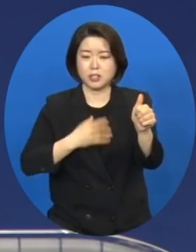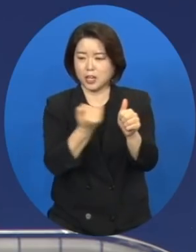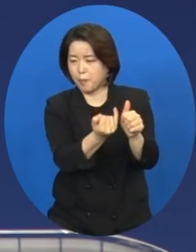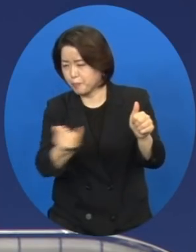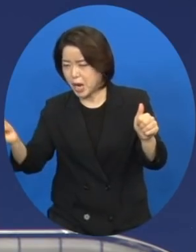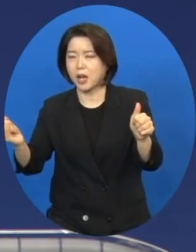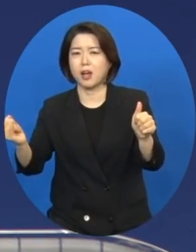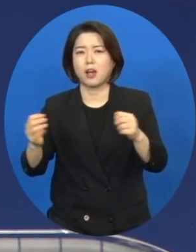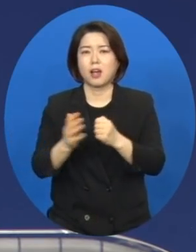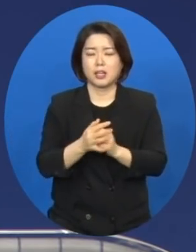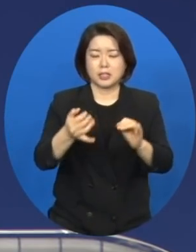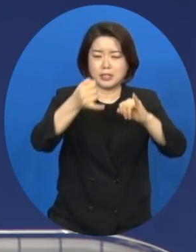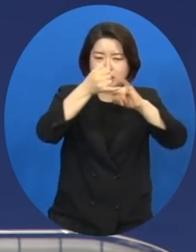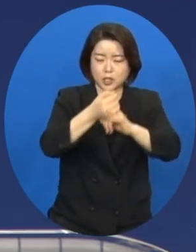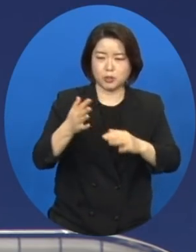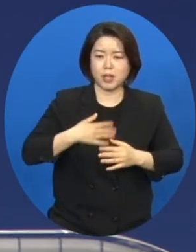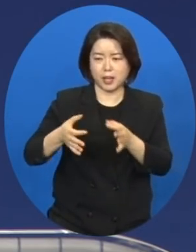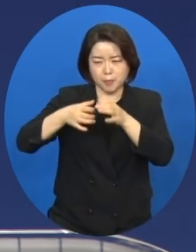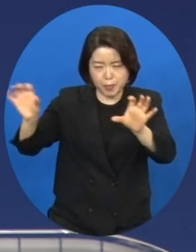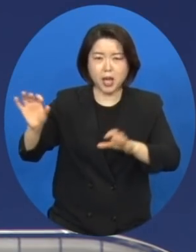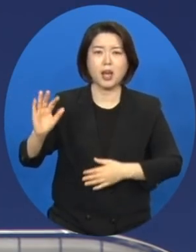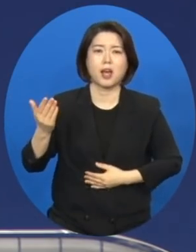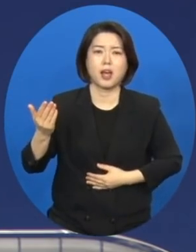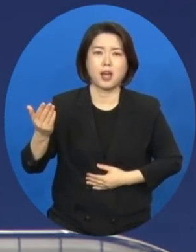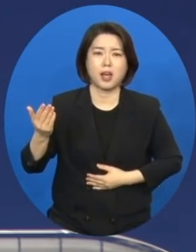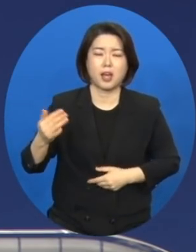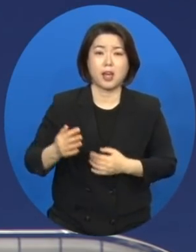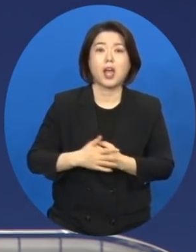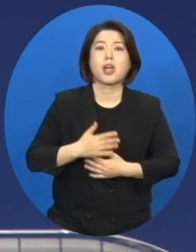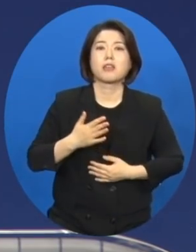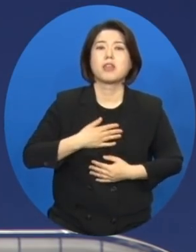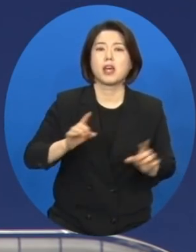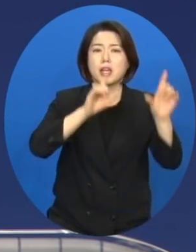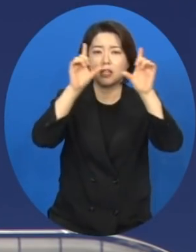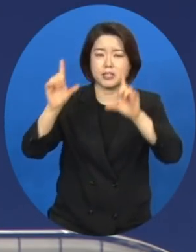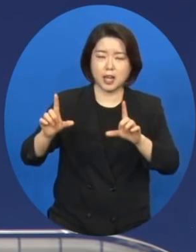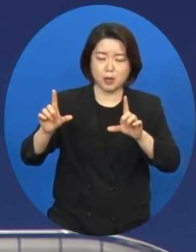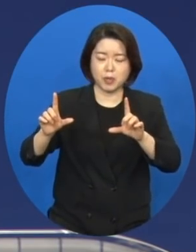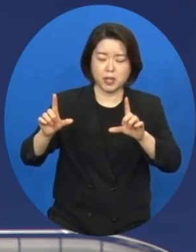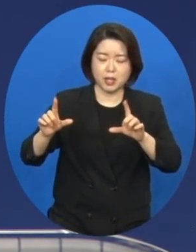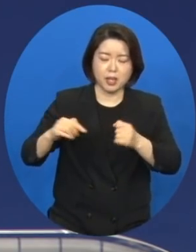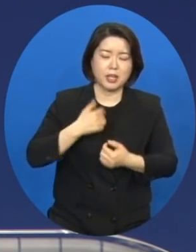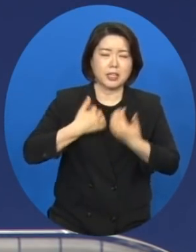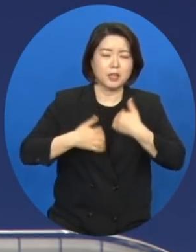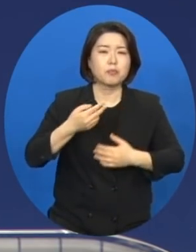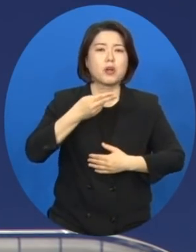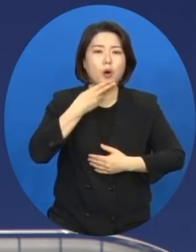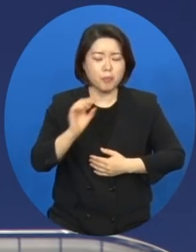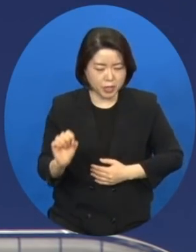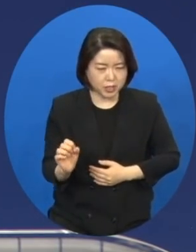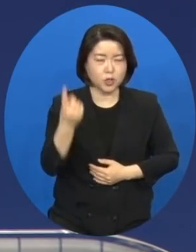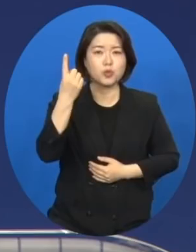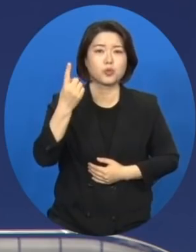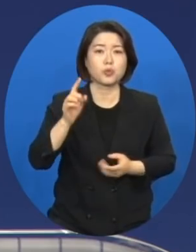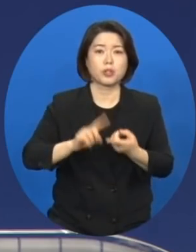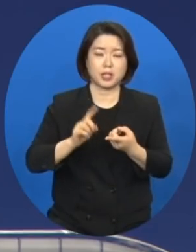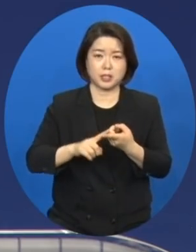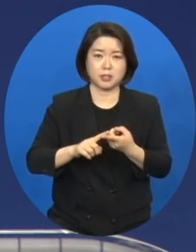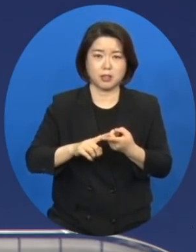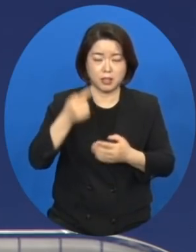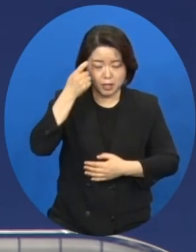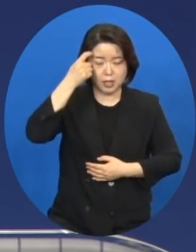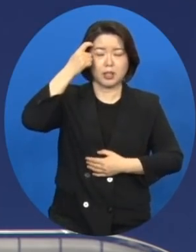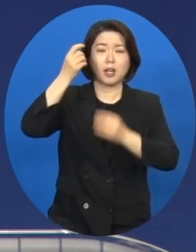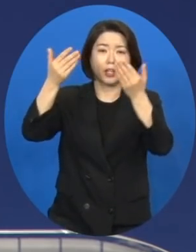그 언약을 깨뜨렸구나, 그것이 내 삶에 그렇게 기쁨이 없었던 원인이었습니다. 주님